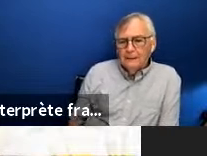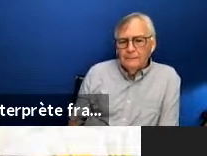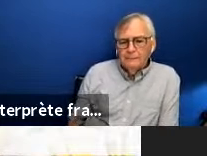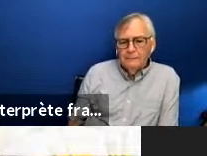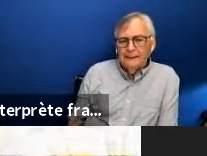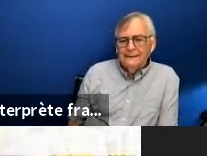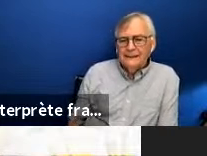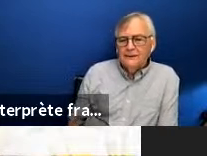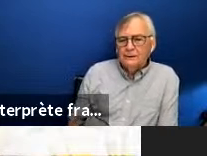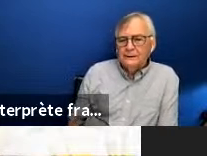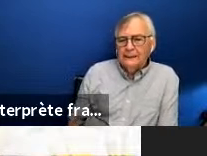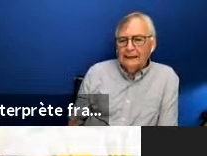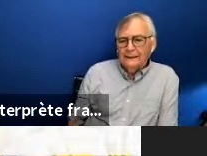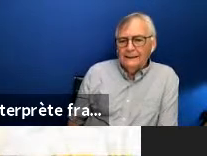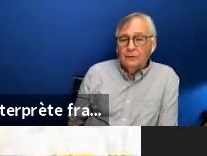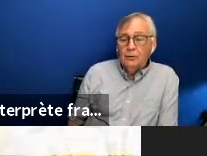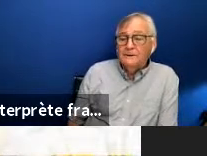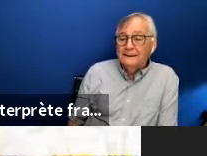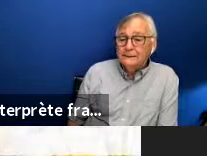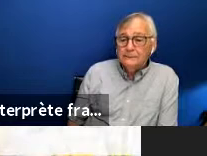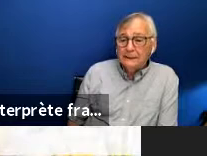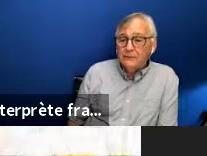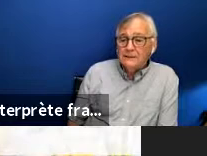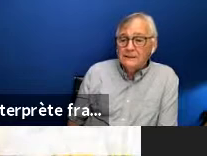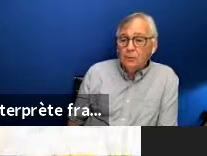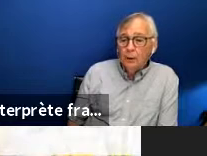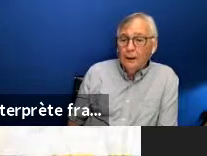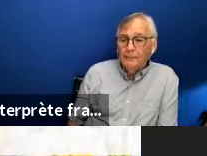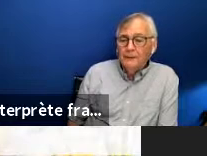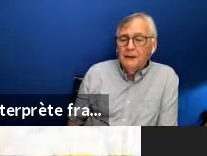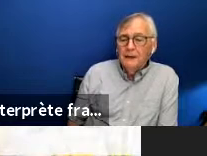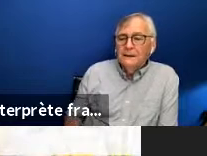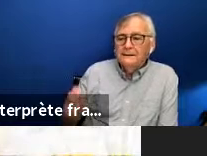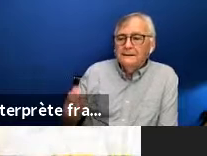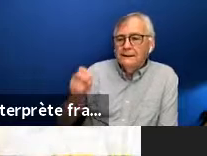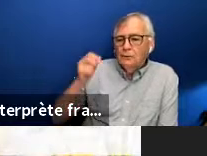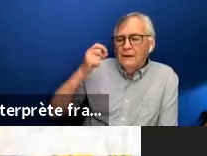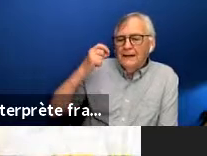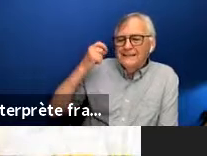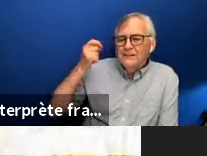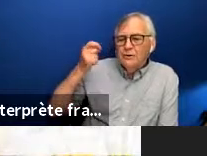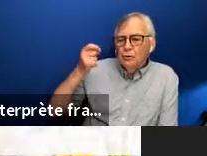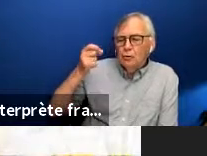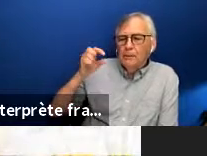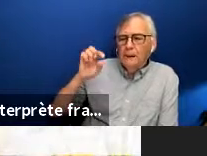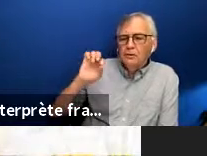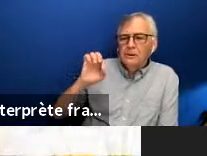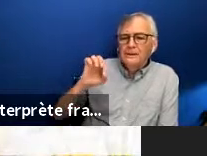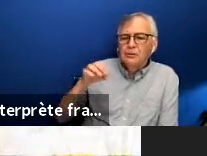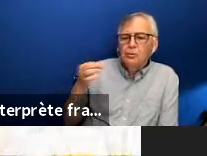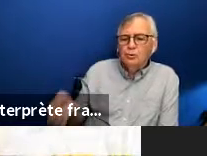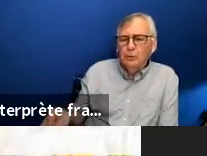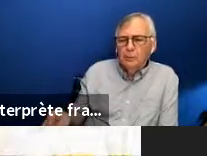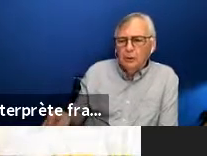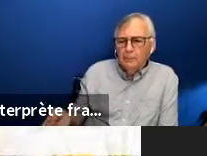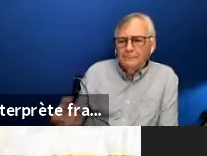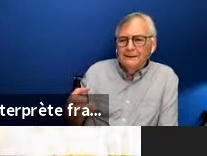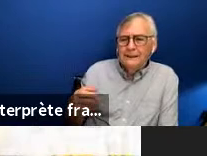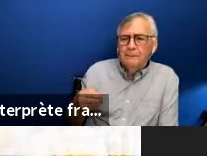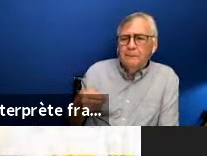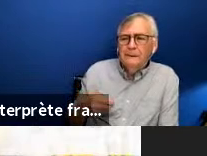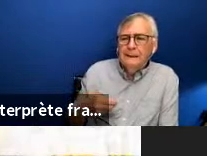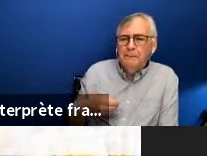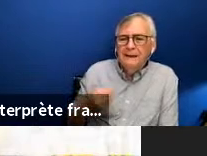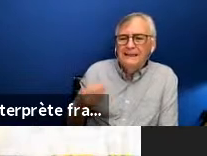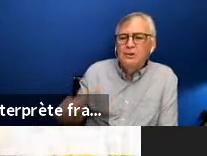autisme dans les années 75. Autisme, ça veut dire quoi? C'est une attitude qu'on pense que les sourds ne sont pas capables.